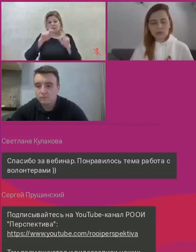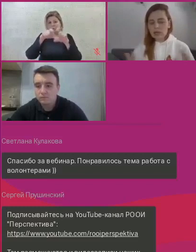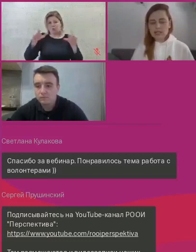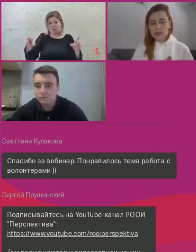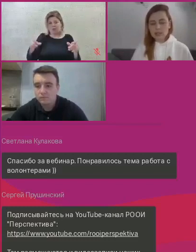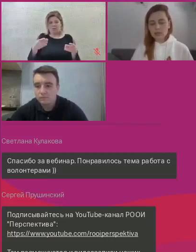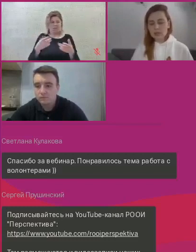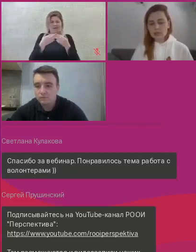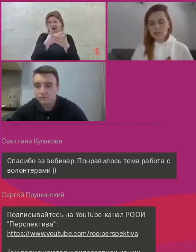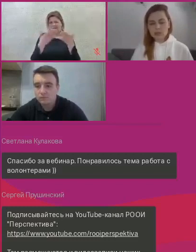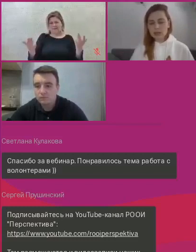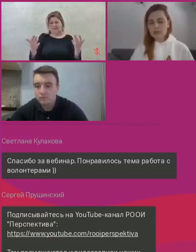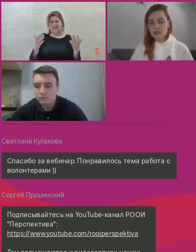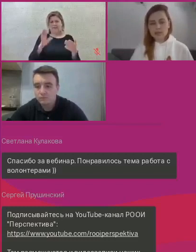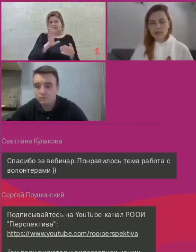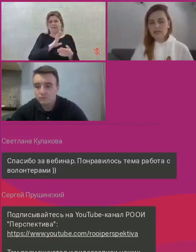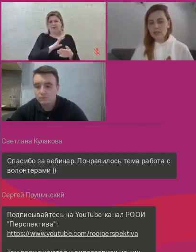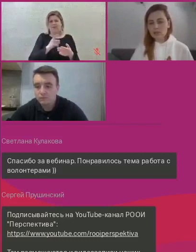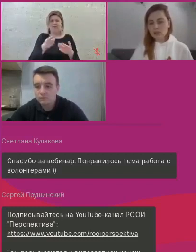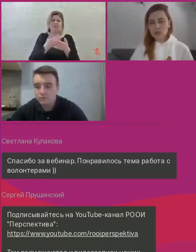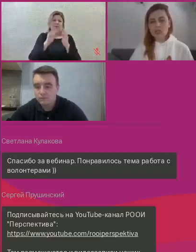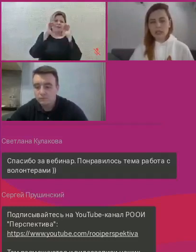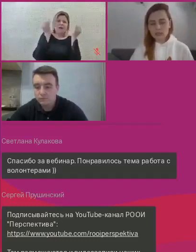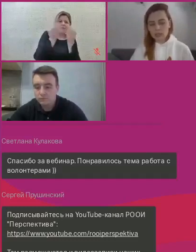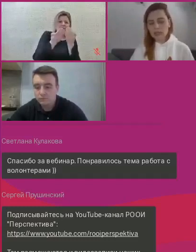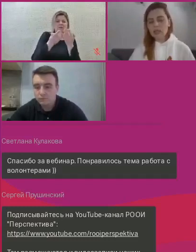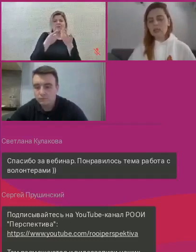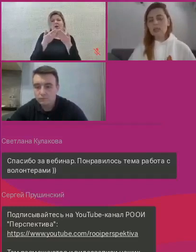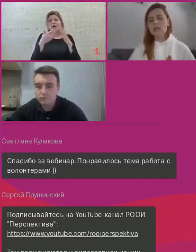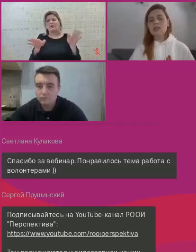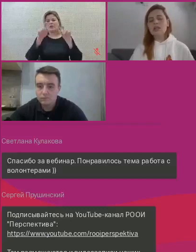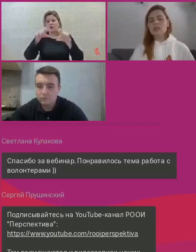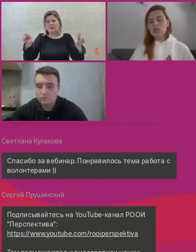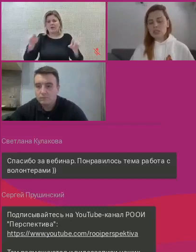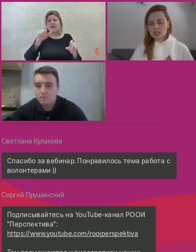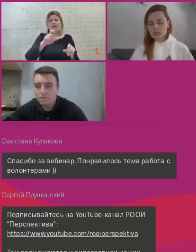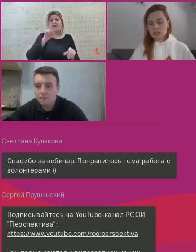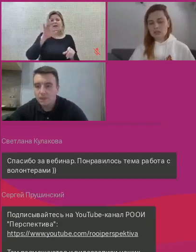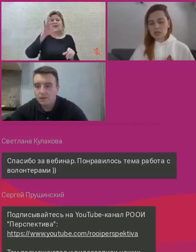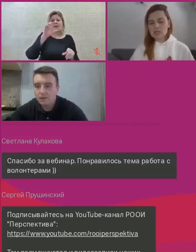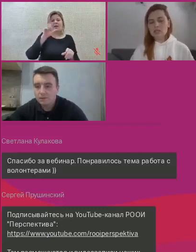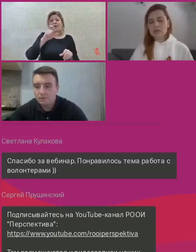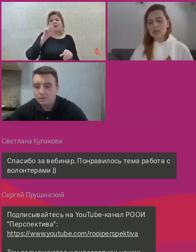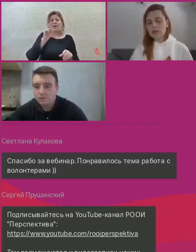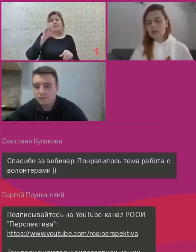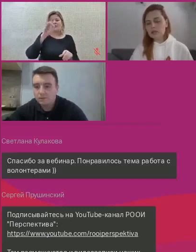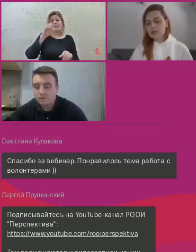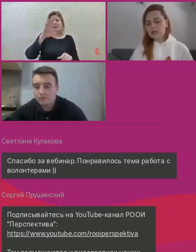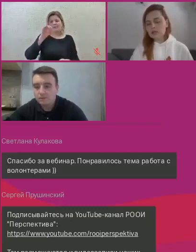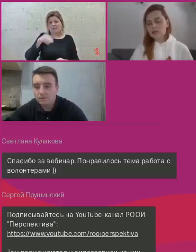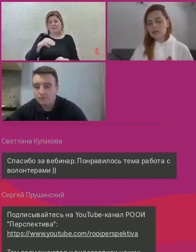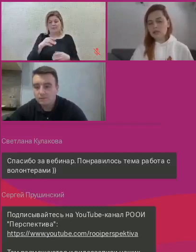еще, ну, разные абсолютно, там интроверт, экстраверт, то есть можно таким, да, и через, оценивая